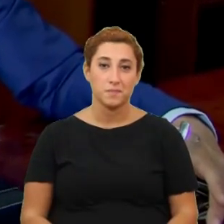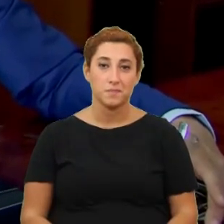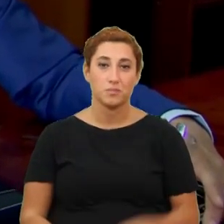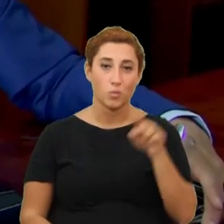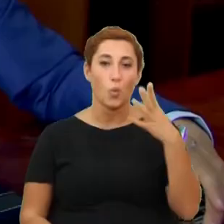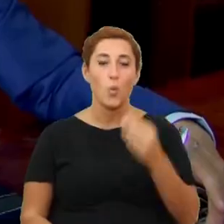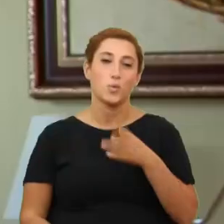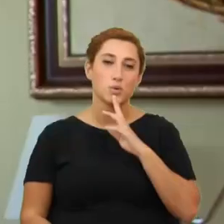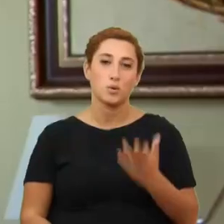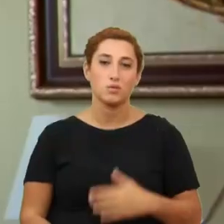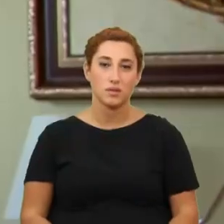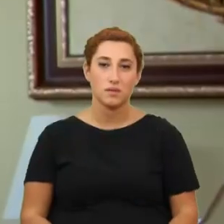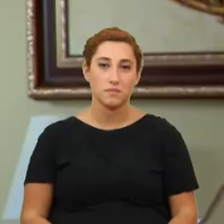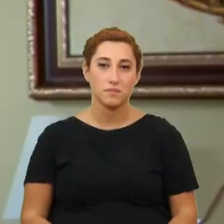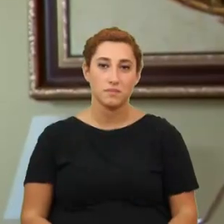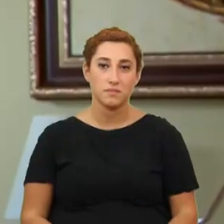O da oldu sonunda.